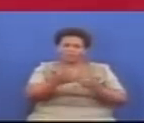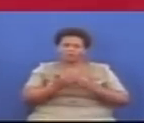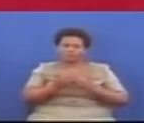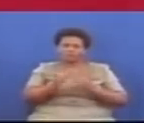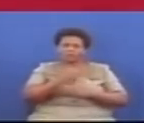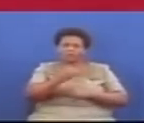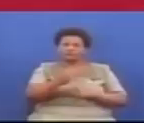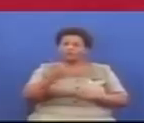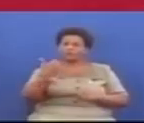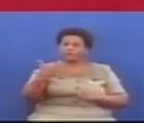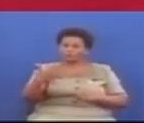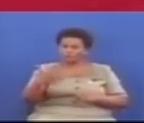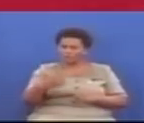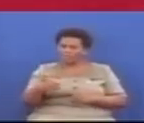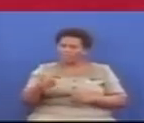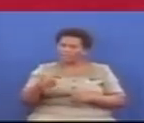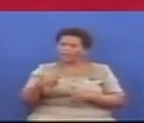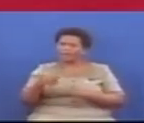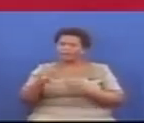na sheria za nchi zifuate mkondo wake.